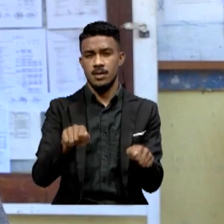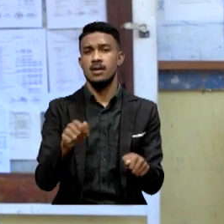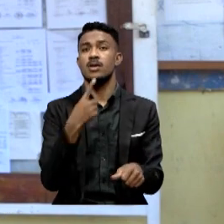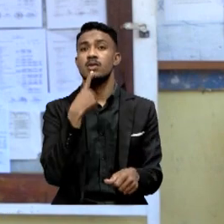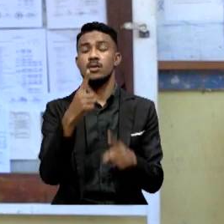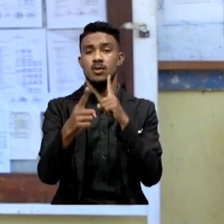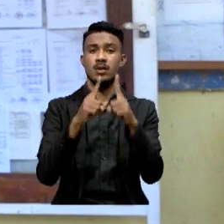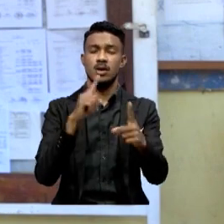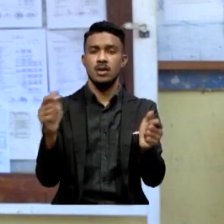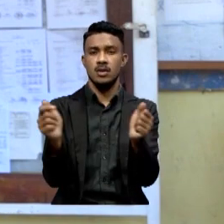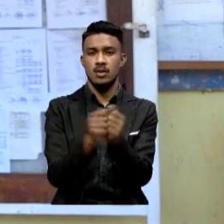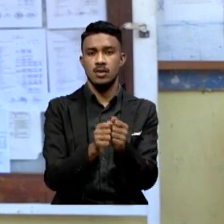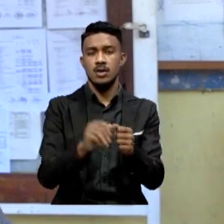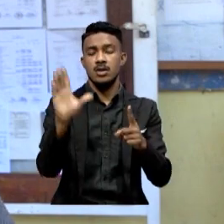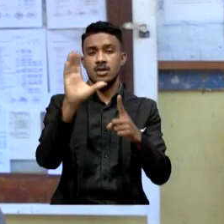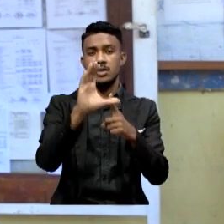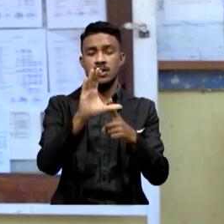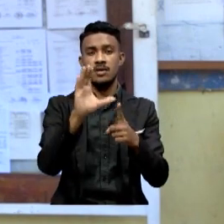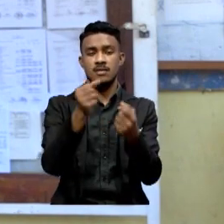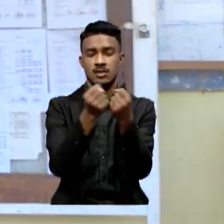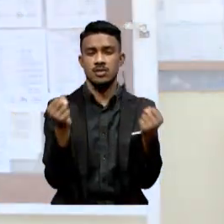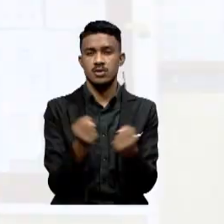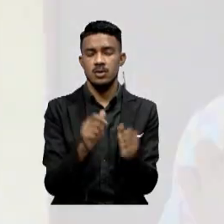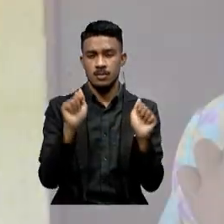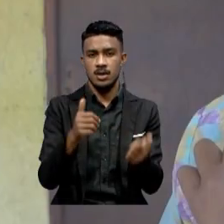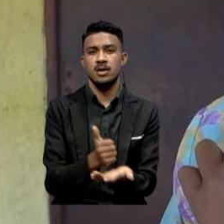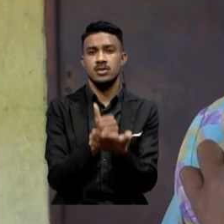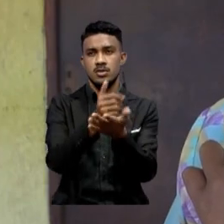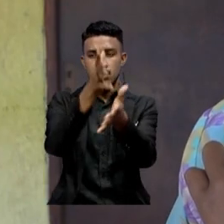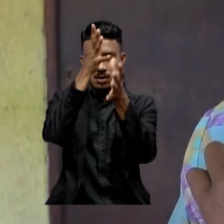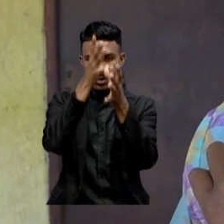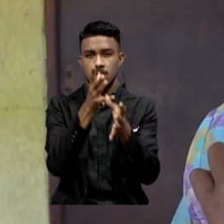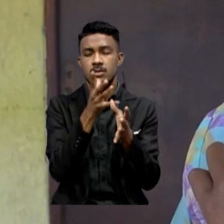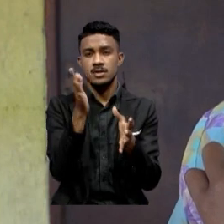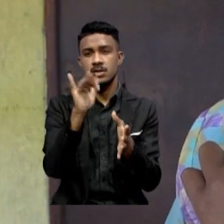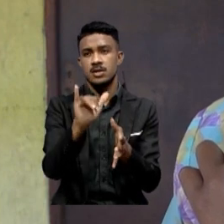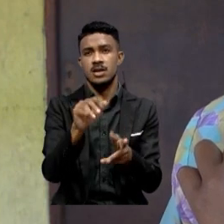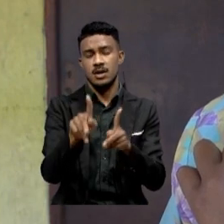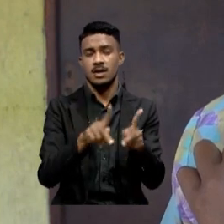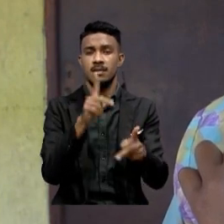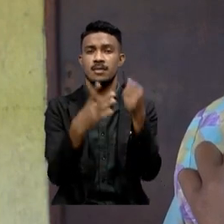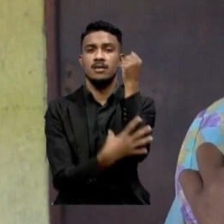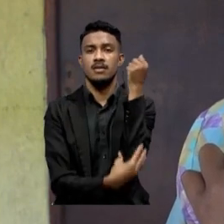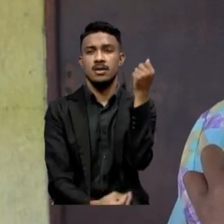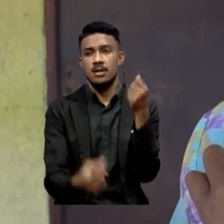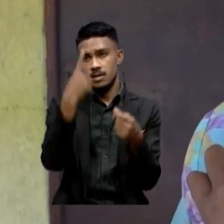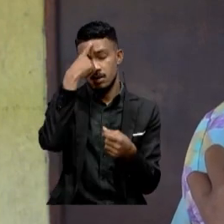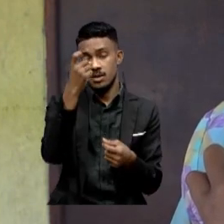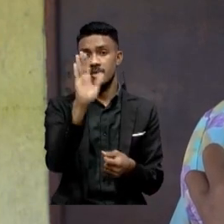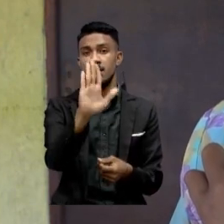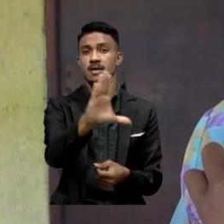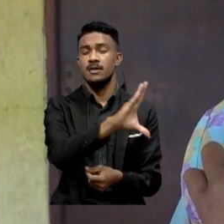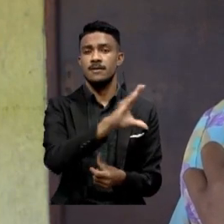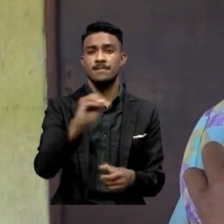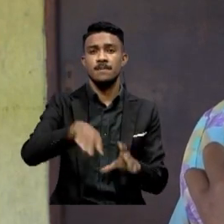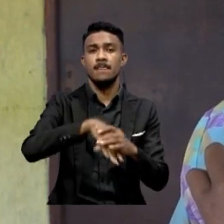ho amni administrador bel foto lu mak atau sofir ni tu agora he lebat na emel ki bit laik tapi ni agora atsai umal emak